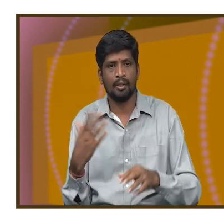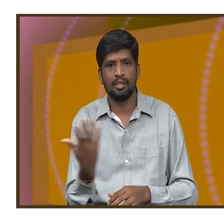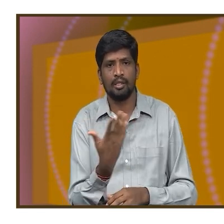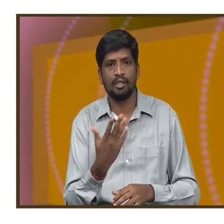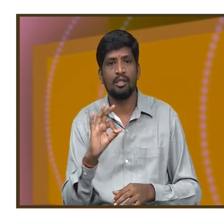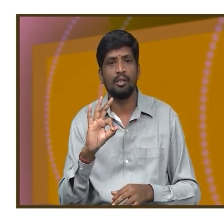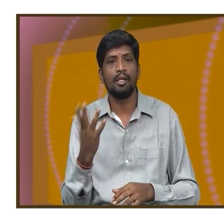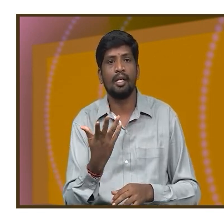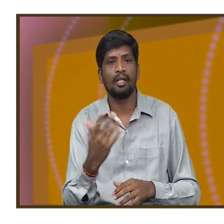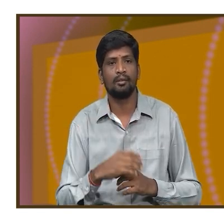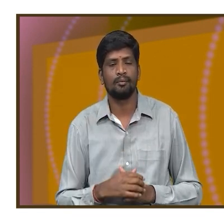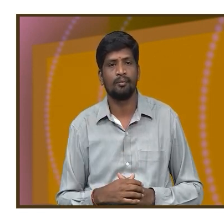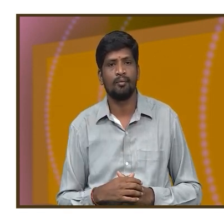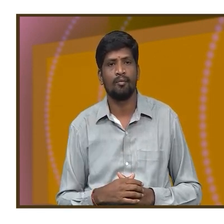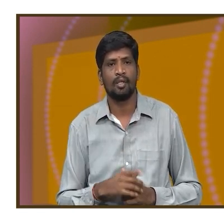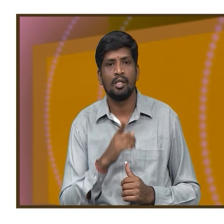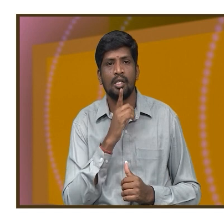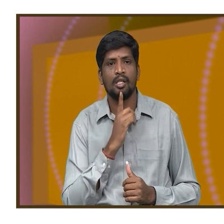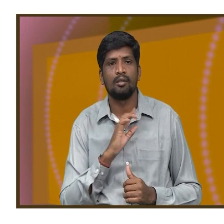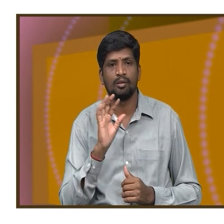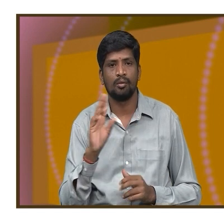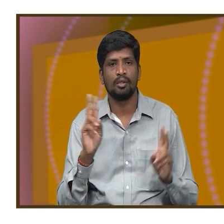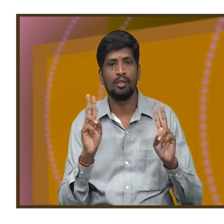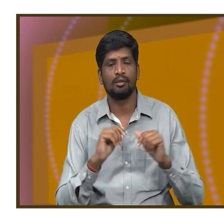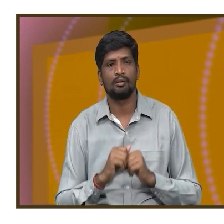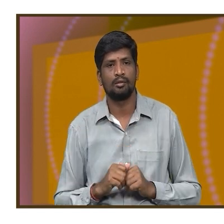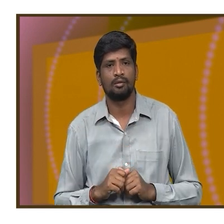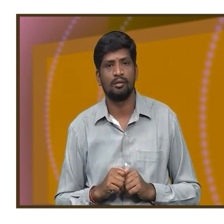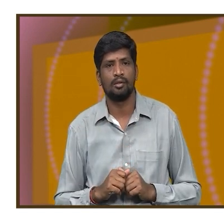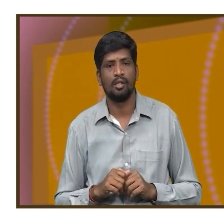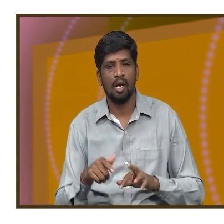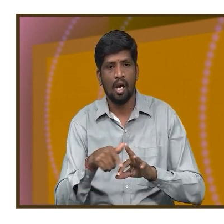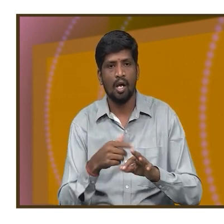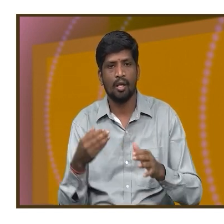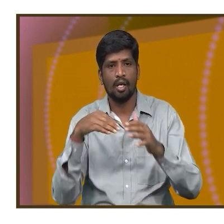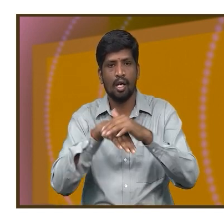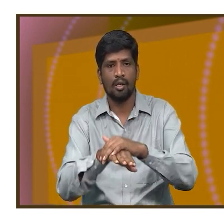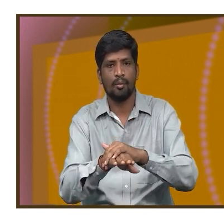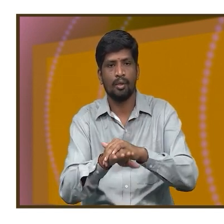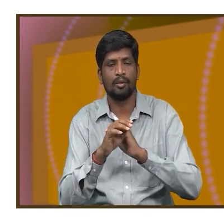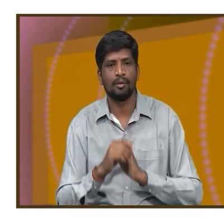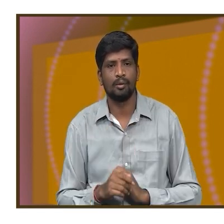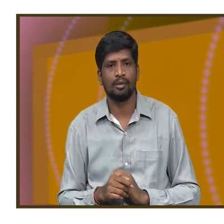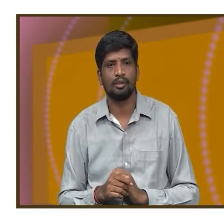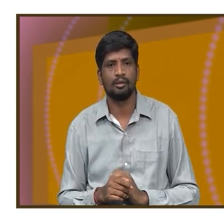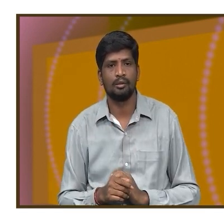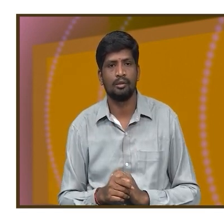என்ன? செருப்பு இளஞ்சிவப்பு நிறம் வாய்ந்தது. அதை அணியும் பொழுது காலில்